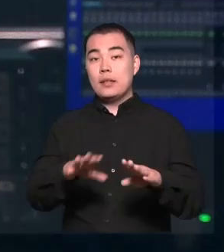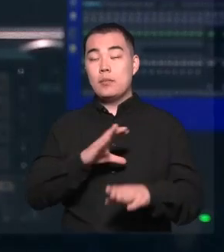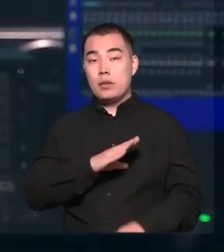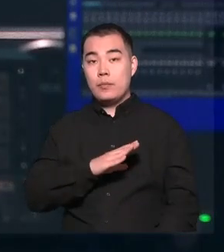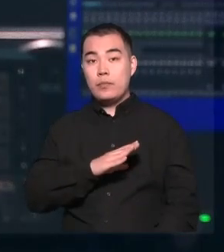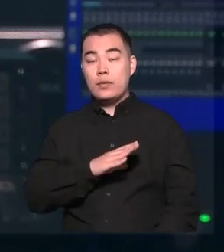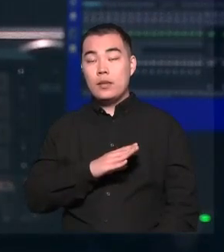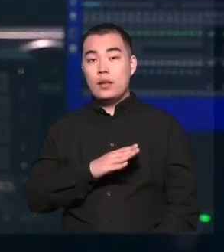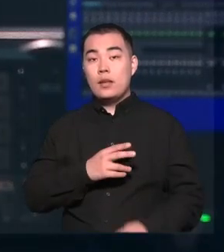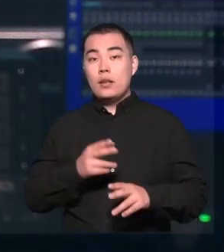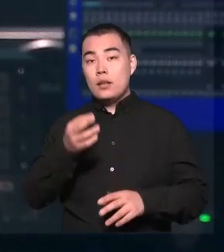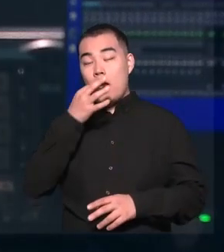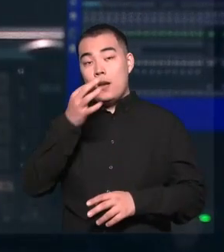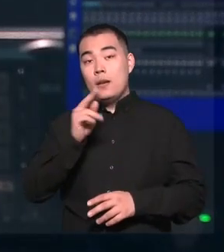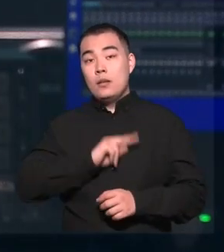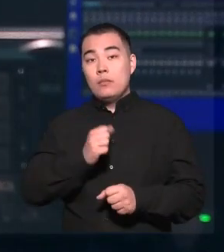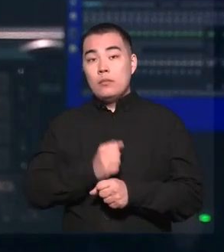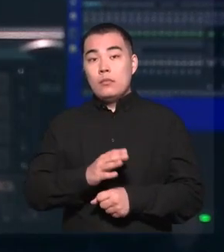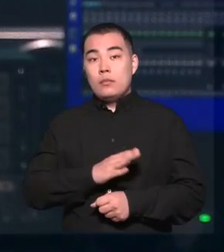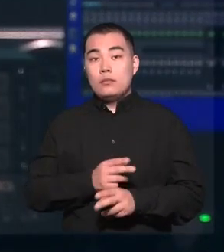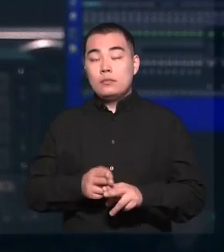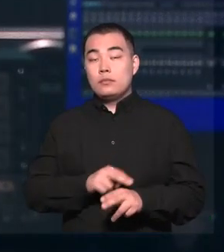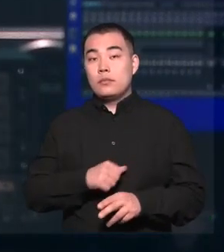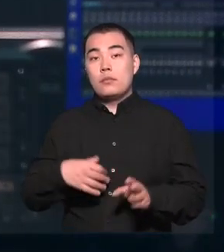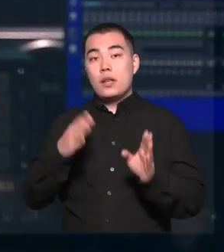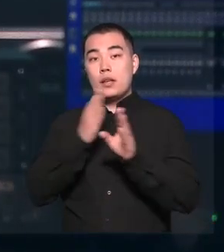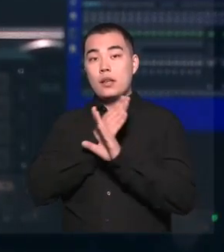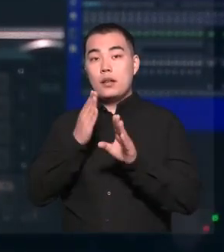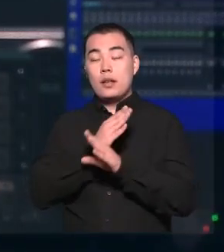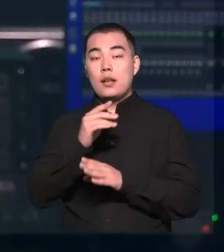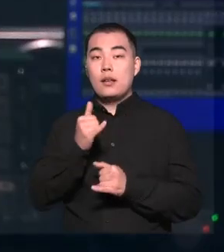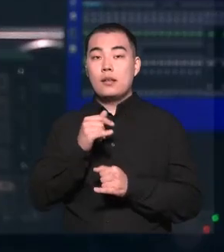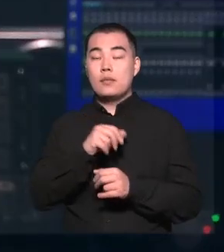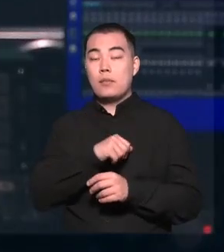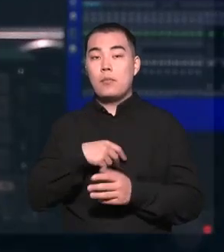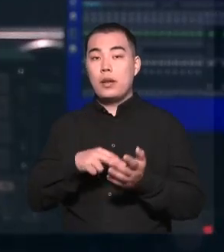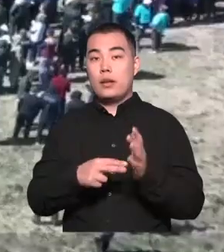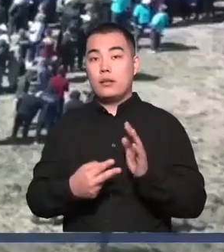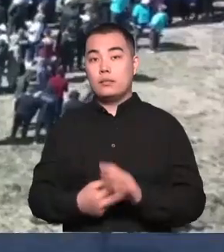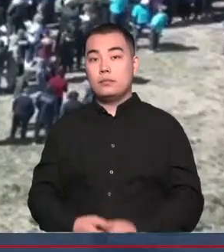сосны. Напомню, работы ведутся в рамках республиканского экологического проекта.